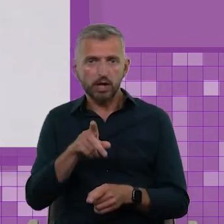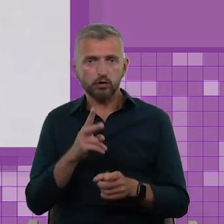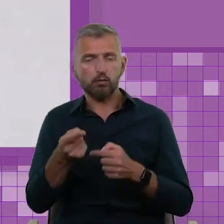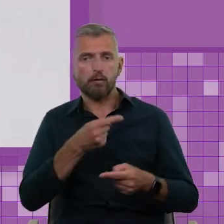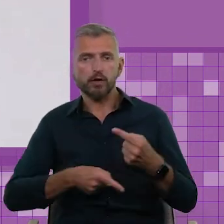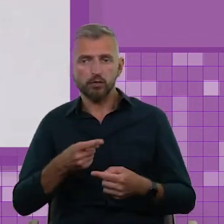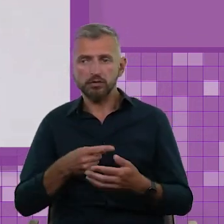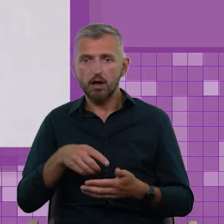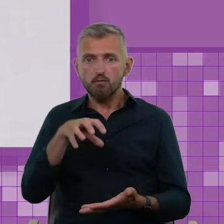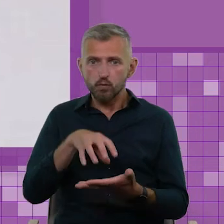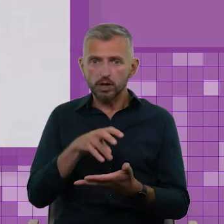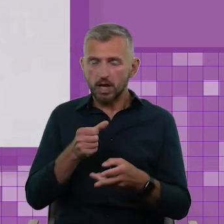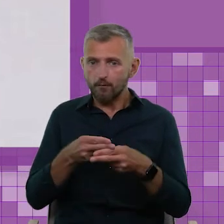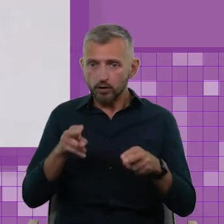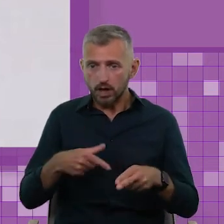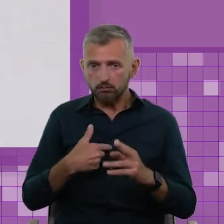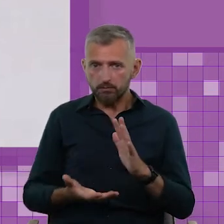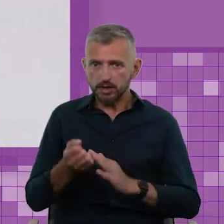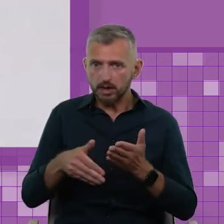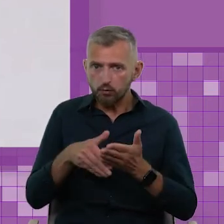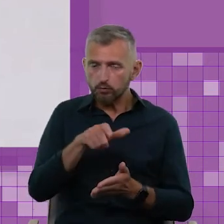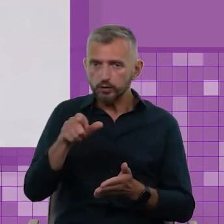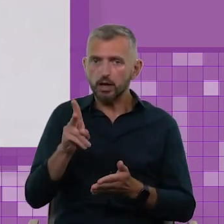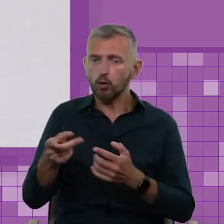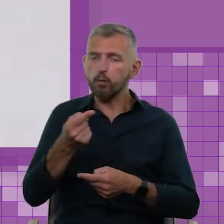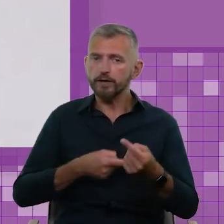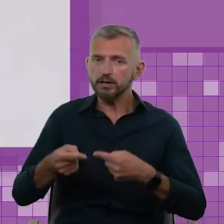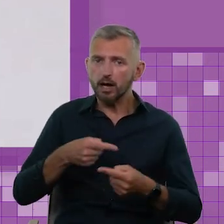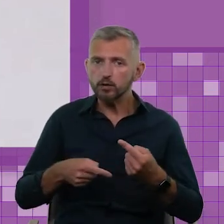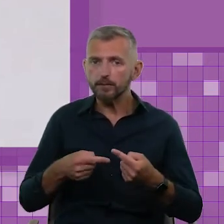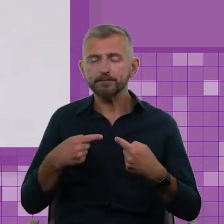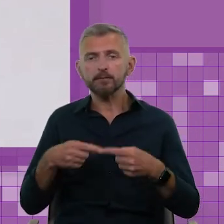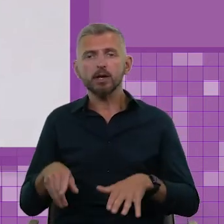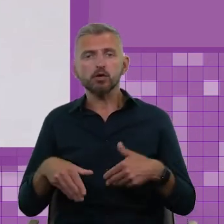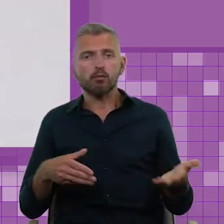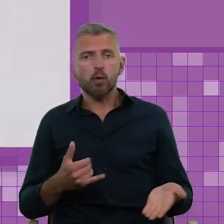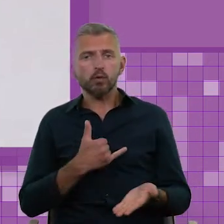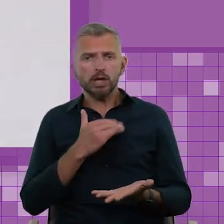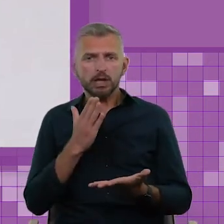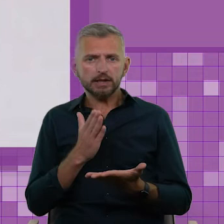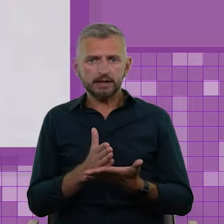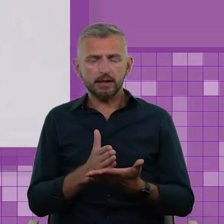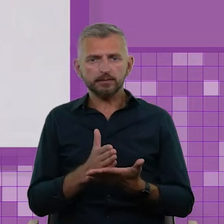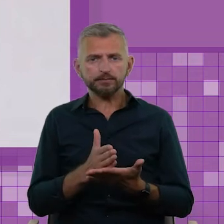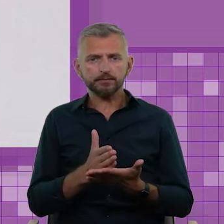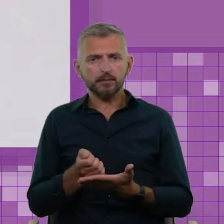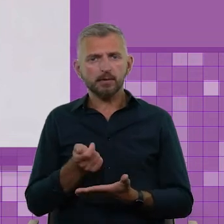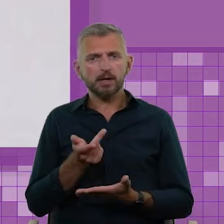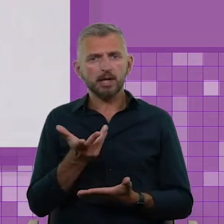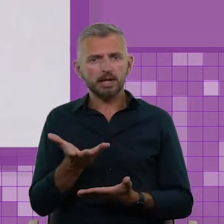же ж пункт на вокзалі, ми підтримуємо людей, які повертаються. З іншого боку, у нас є ціла така